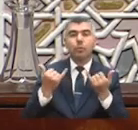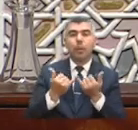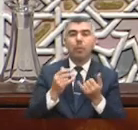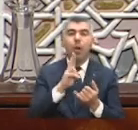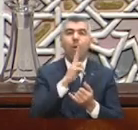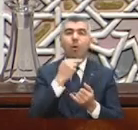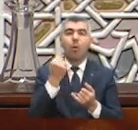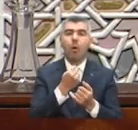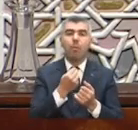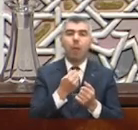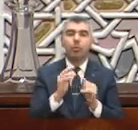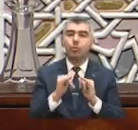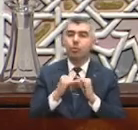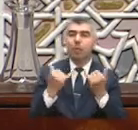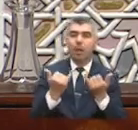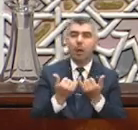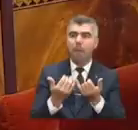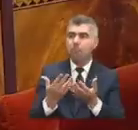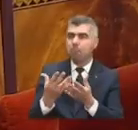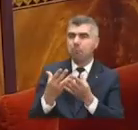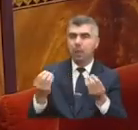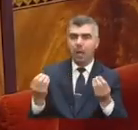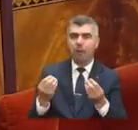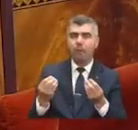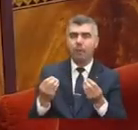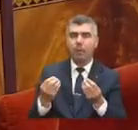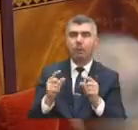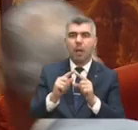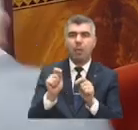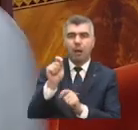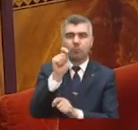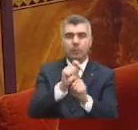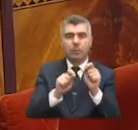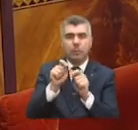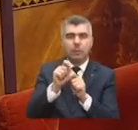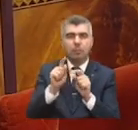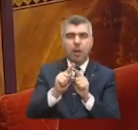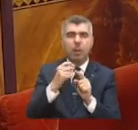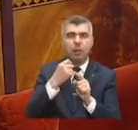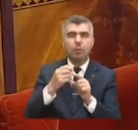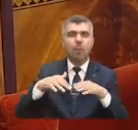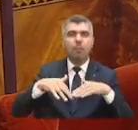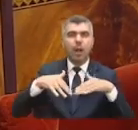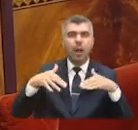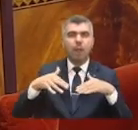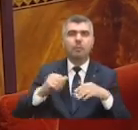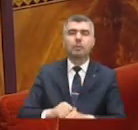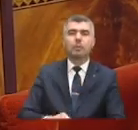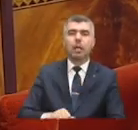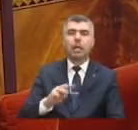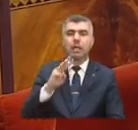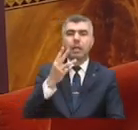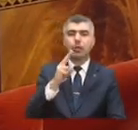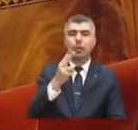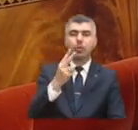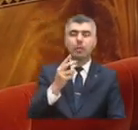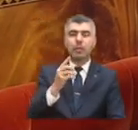الحكومه اجتماعات منتظمه لدراسه المبادرات التشريعيه البرلمانيه، حيث عقدت في هذا الاطار منذ 23